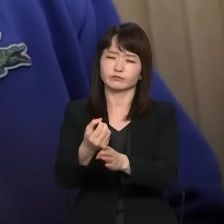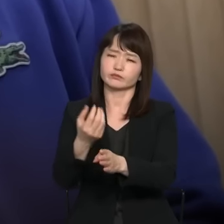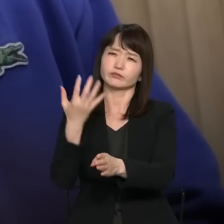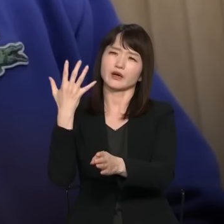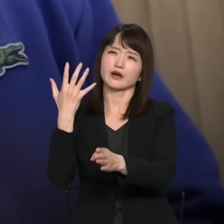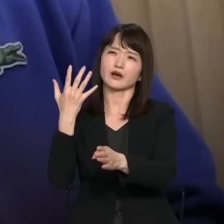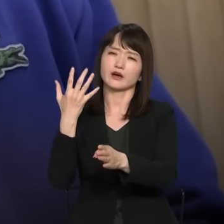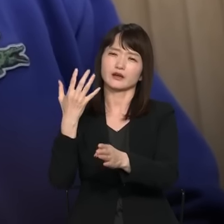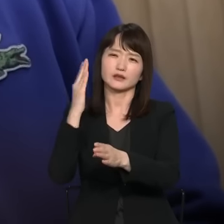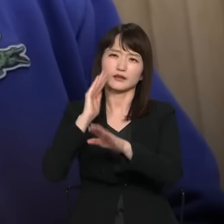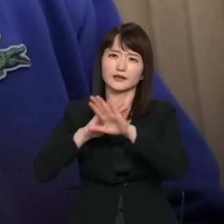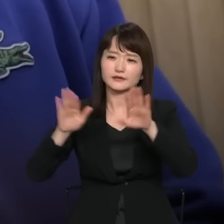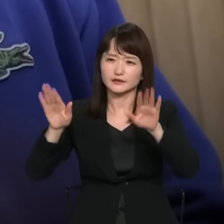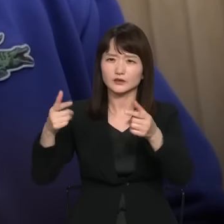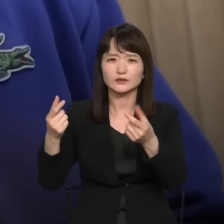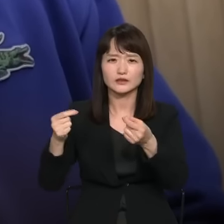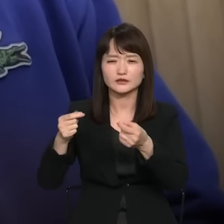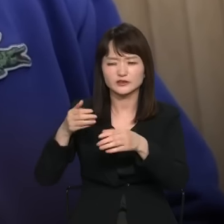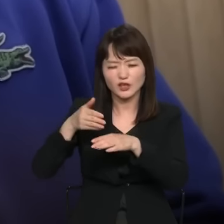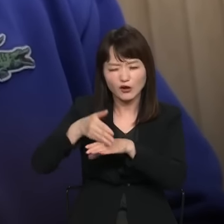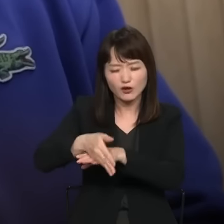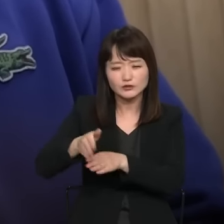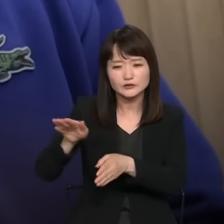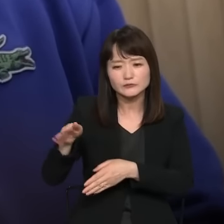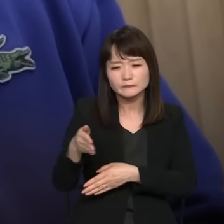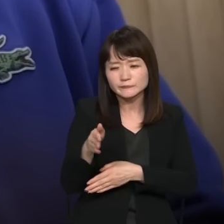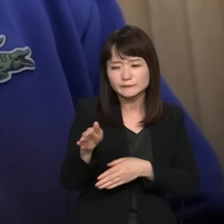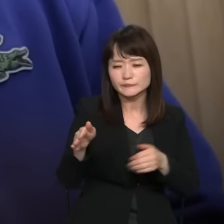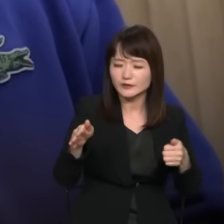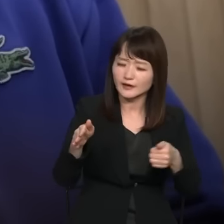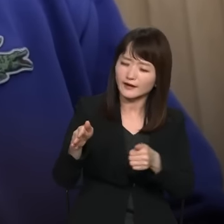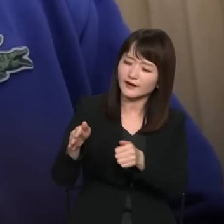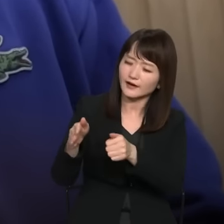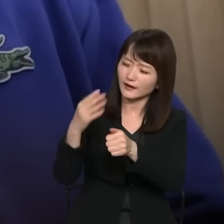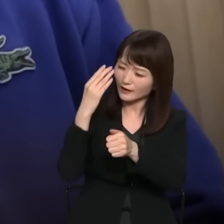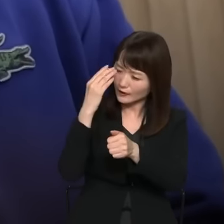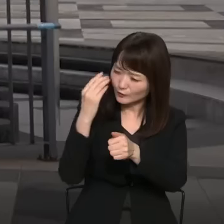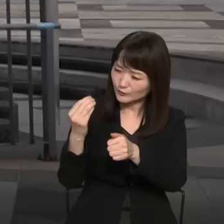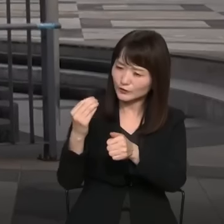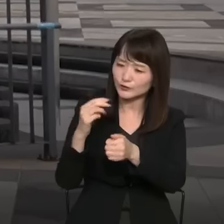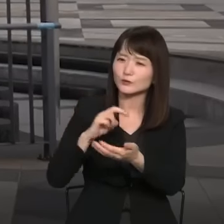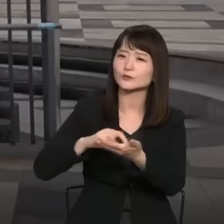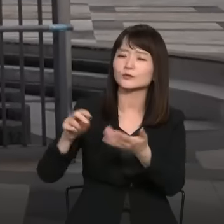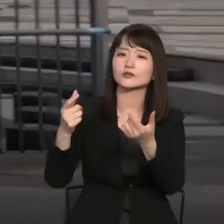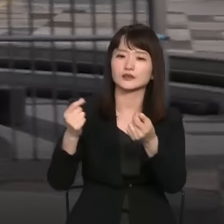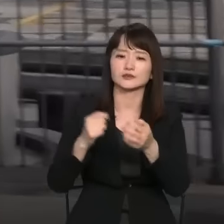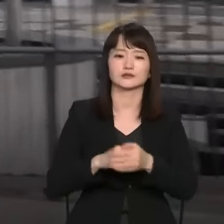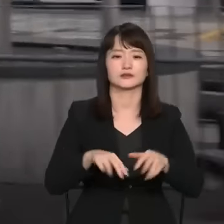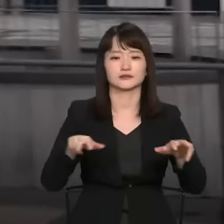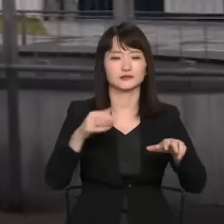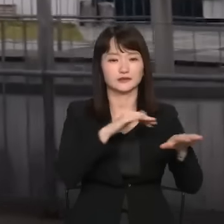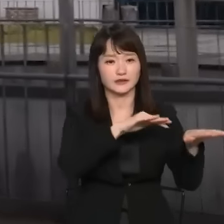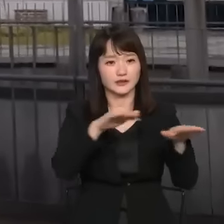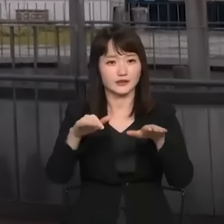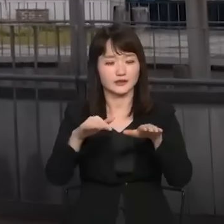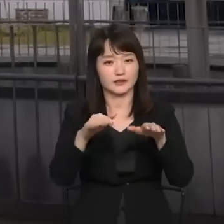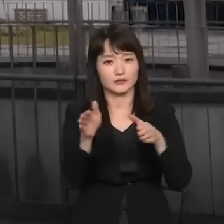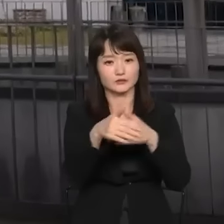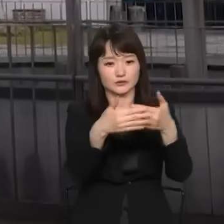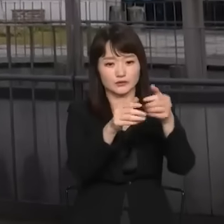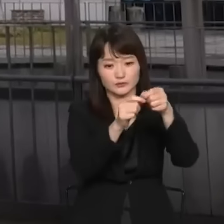것처럼 천천히 유영을 하거든요. 그게 정말로 굉장히 동화 같은 모습입니다. 지금은 해양수산부 산하